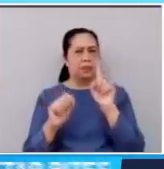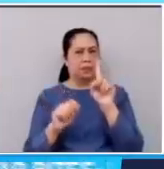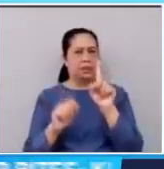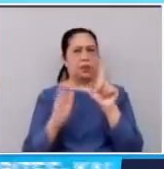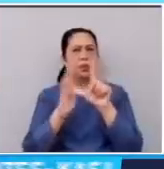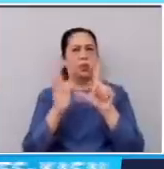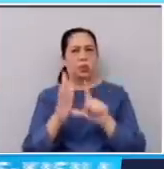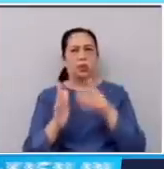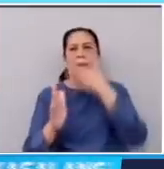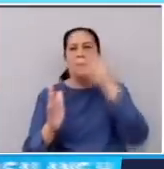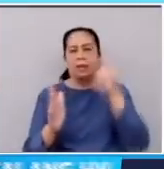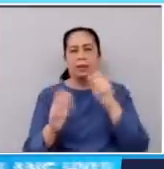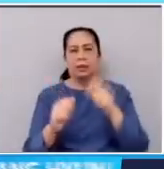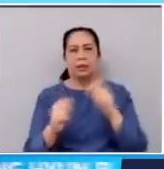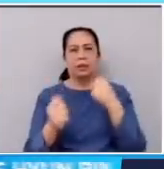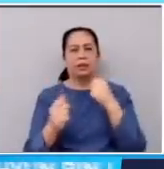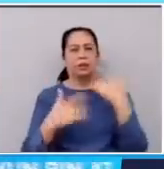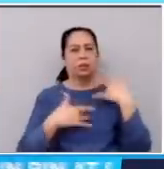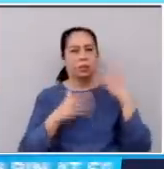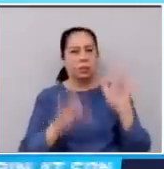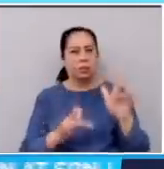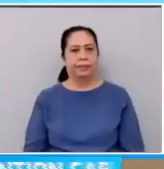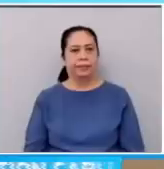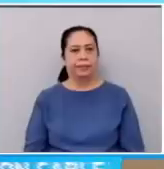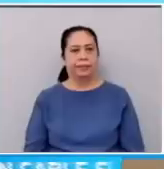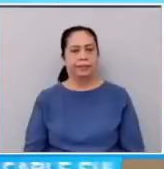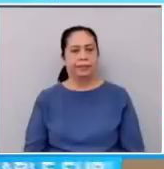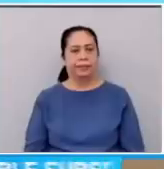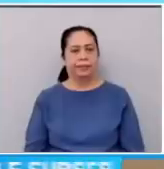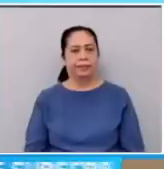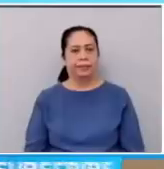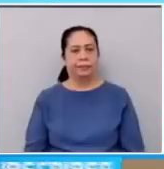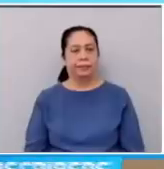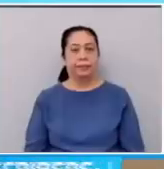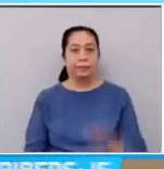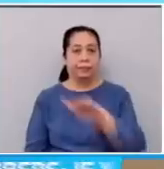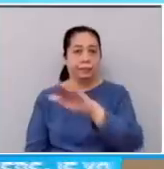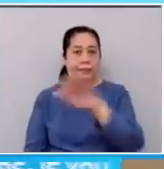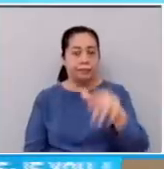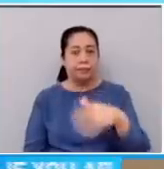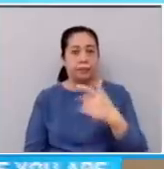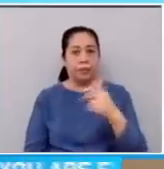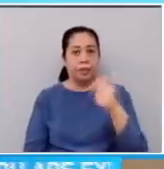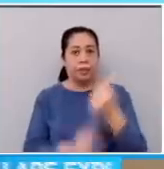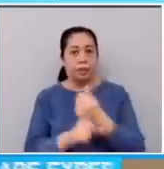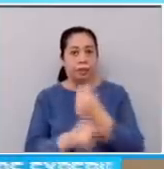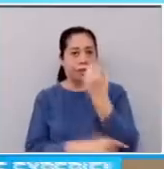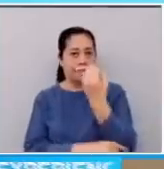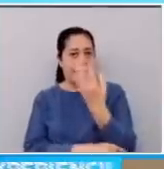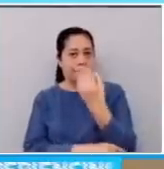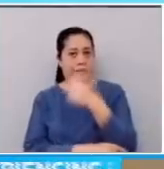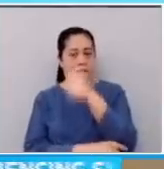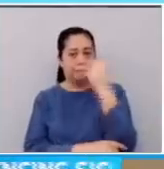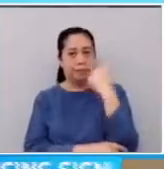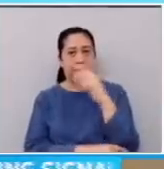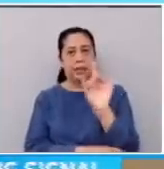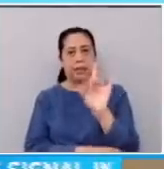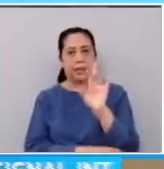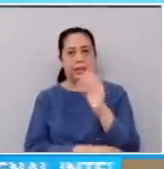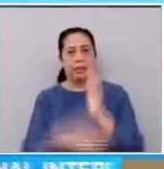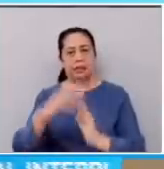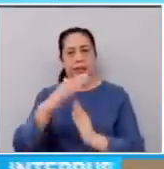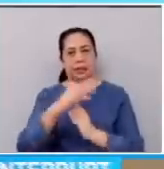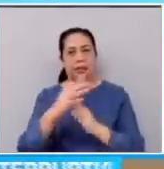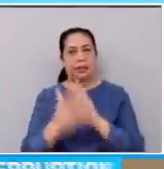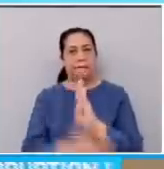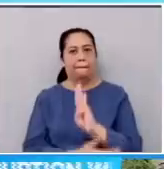at taong may compassion ang papalit sa kanya. Mga kapuso, imbis na April 15, sa April 18 na ang deadline ng